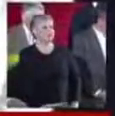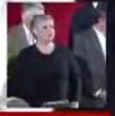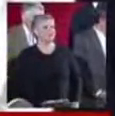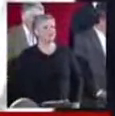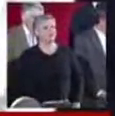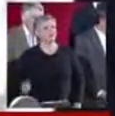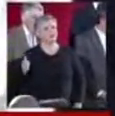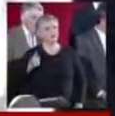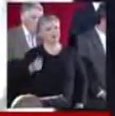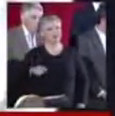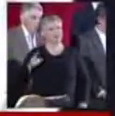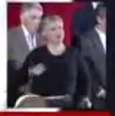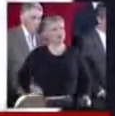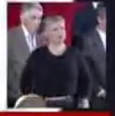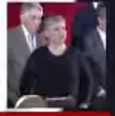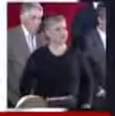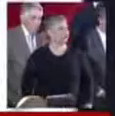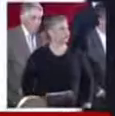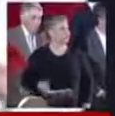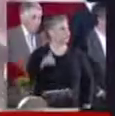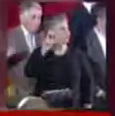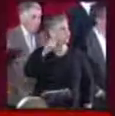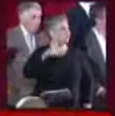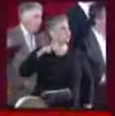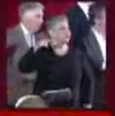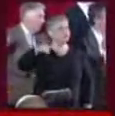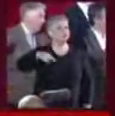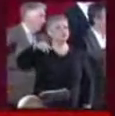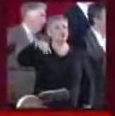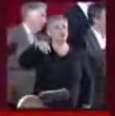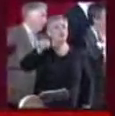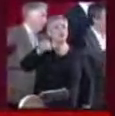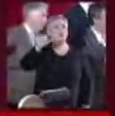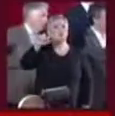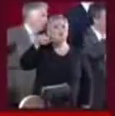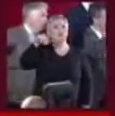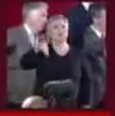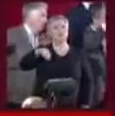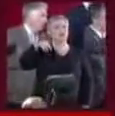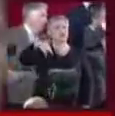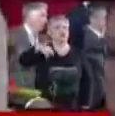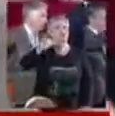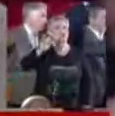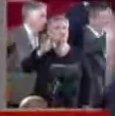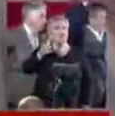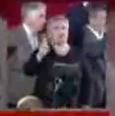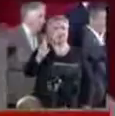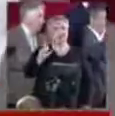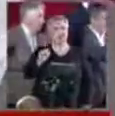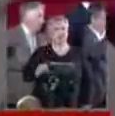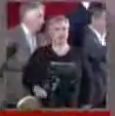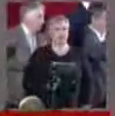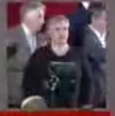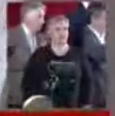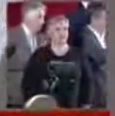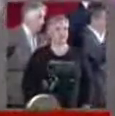προβολή ο δημήτρης ο πλουμπίδης δεν χρειάζεται πολλά λόγια για να προσφωνεί